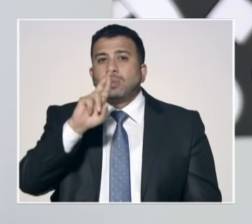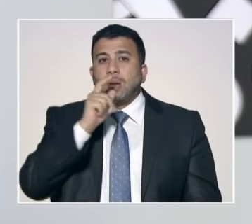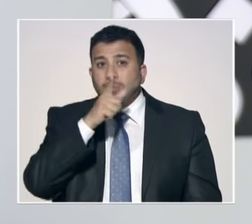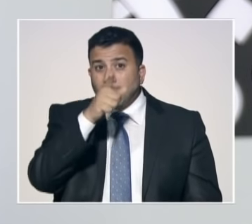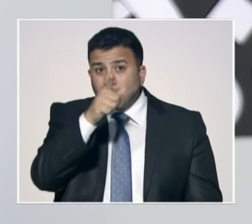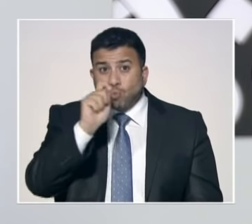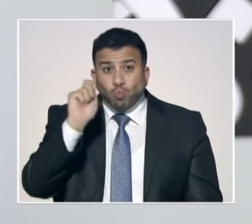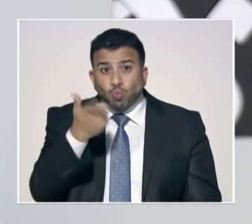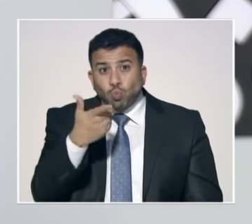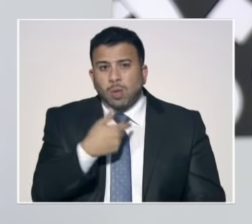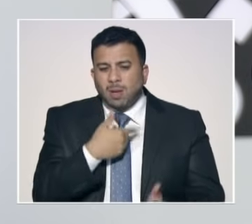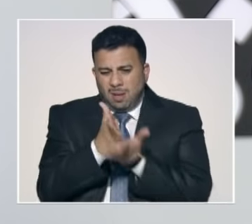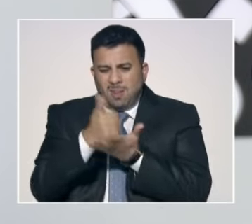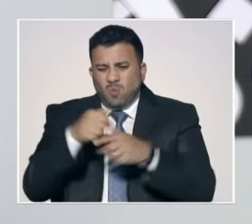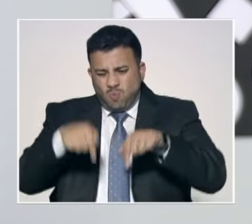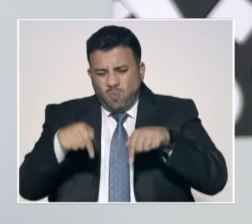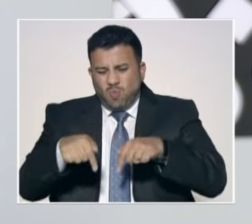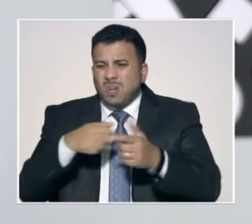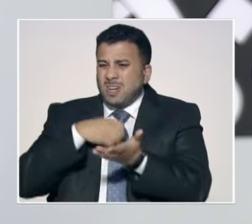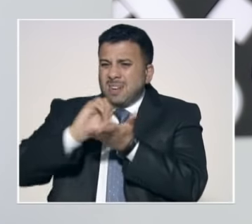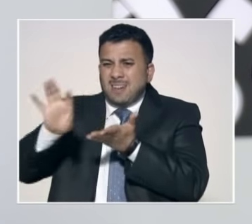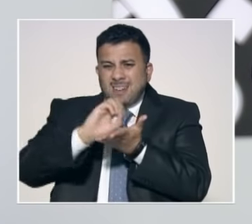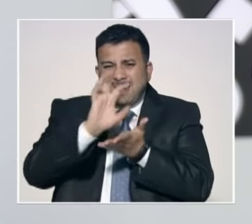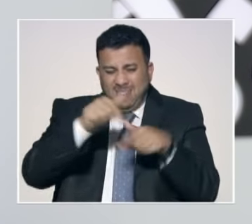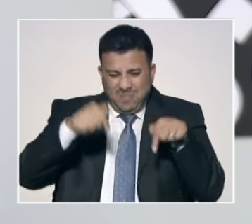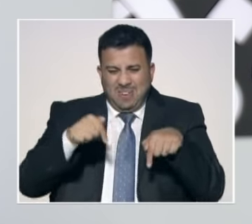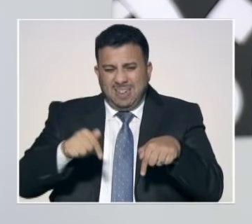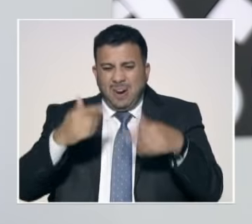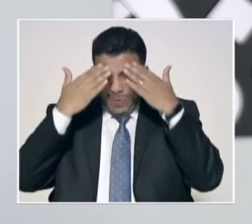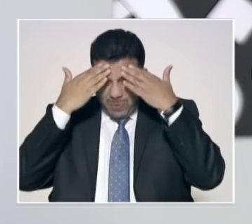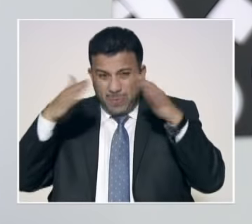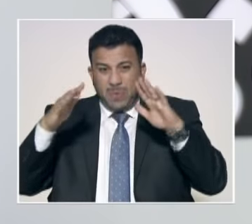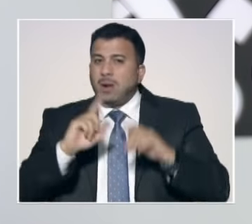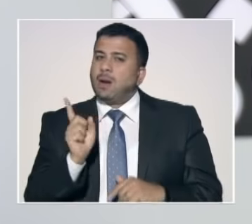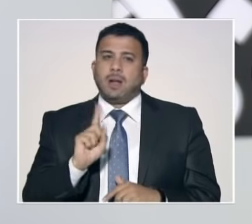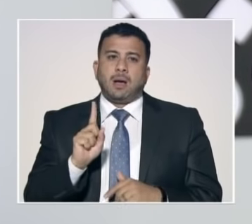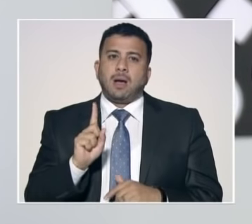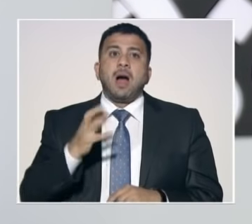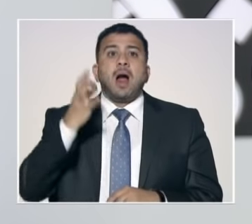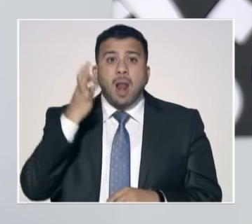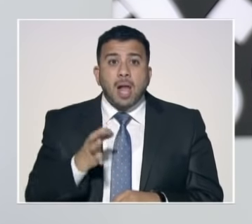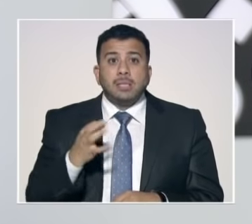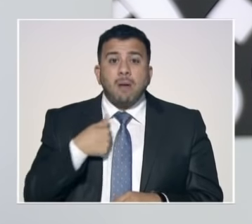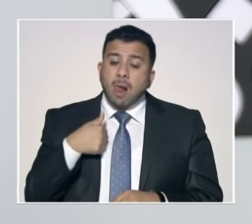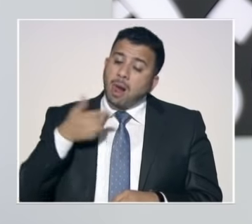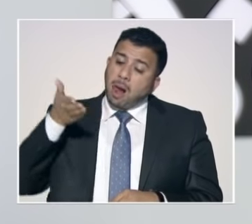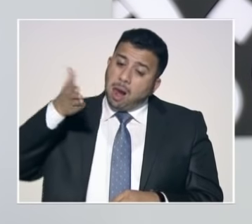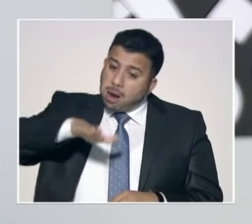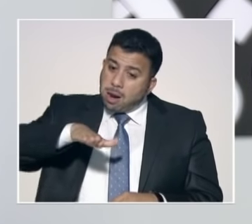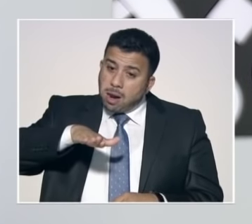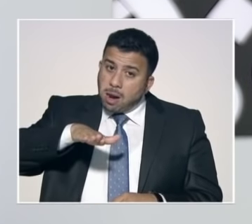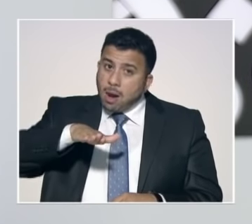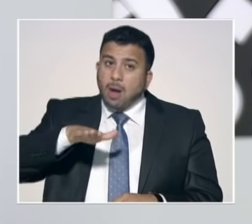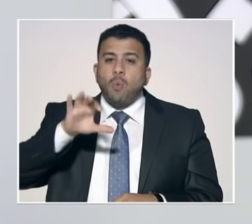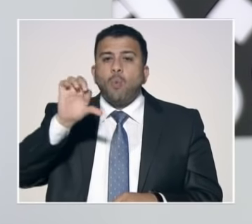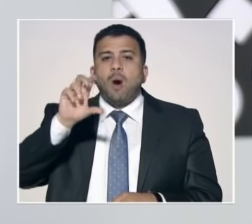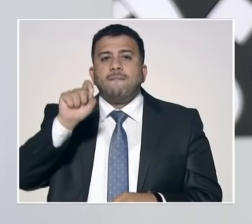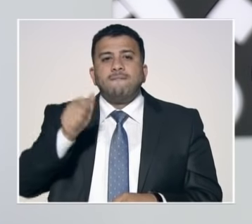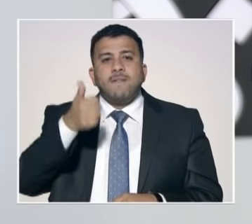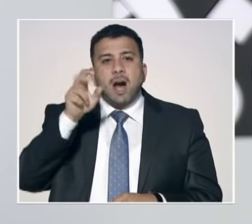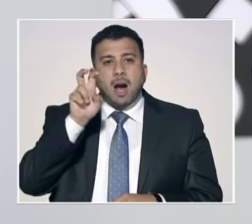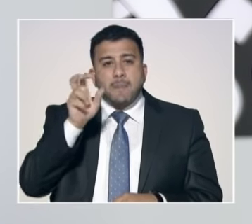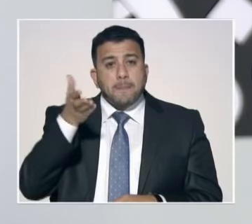توزيع التركة قبل وفاته، لأن سبب وجوبها لم يحصل وهو الوفاة. ولذلك